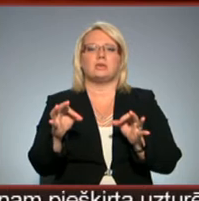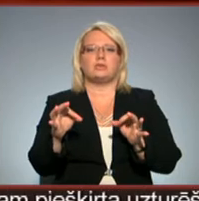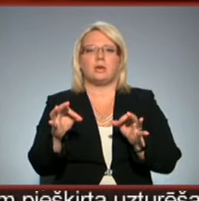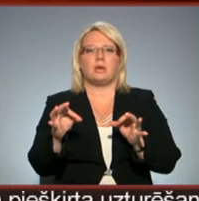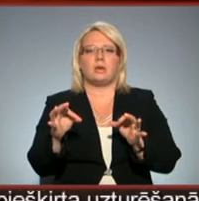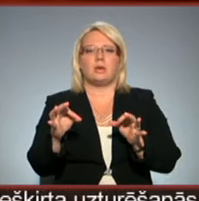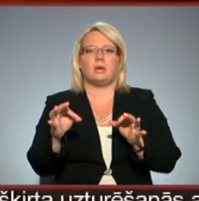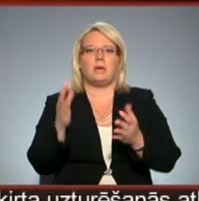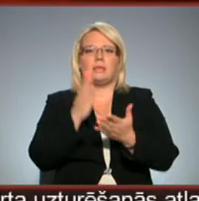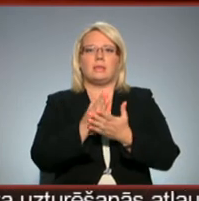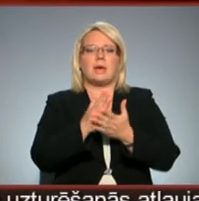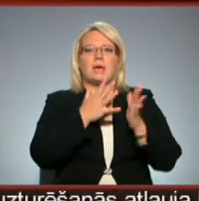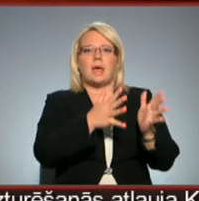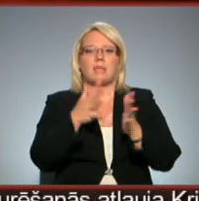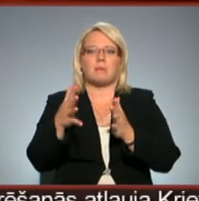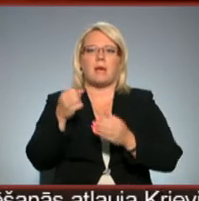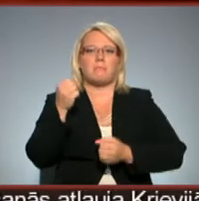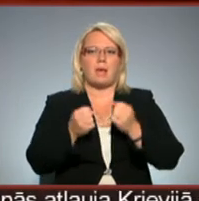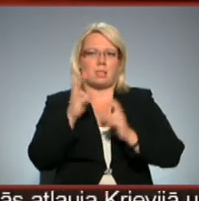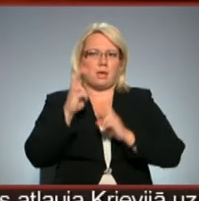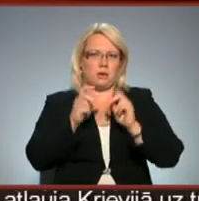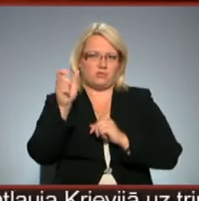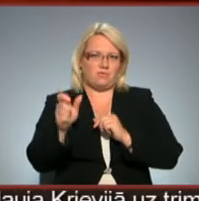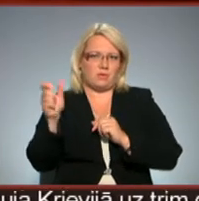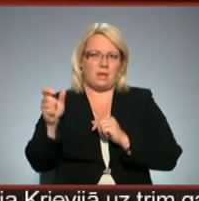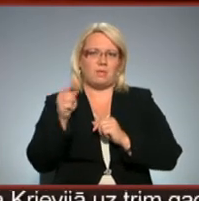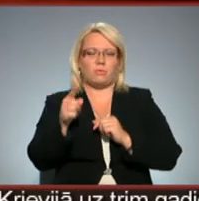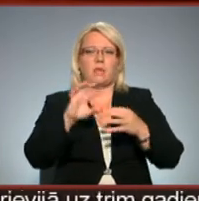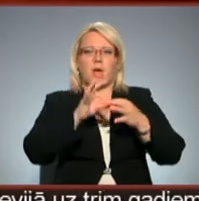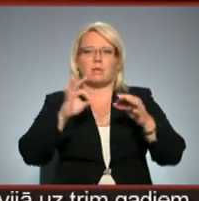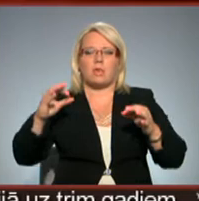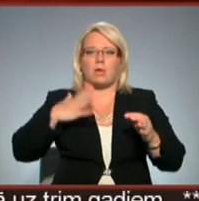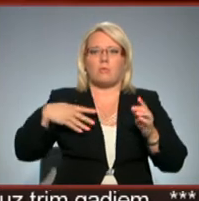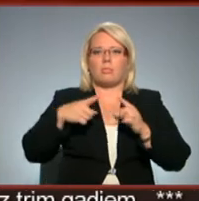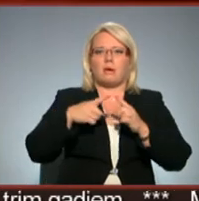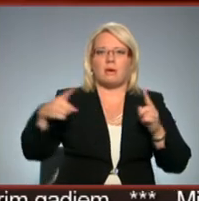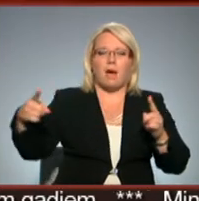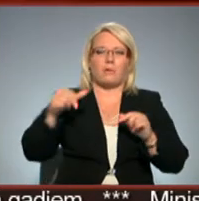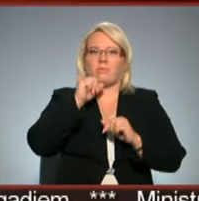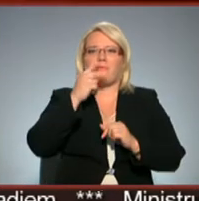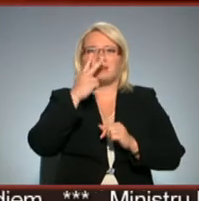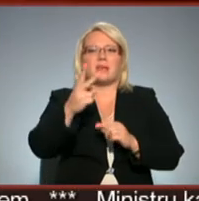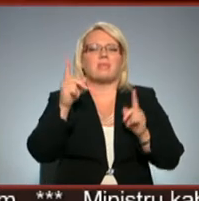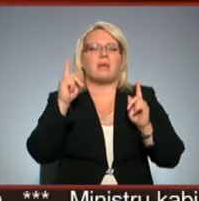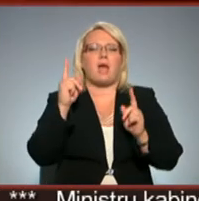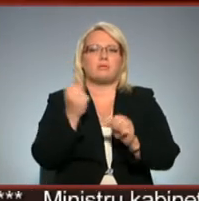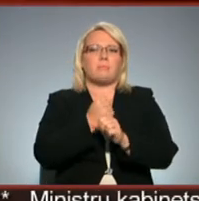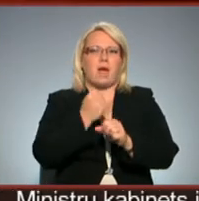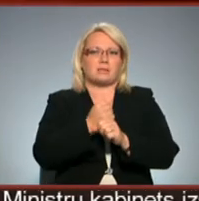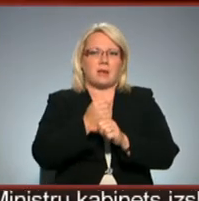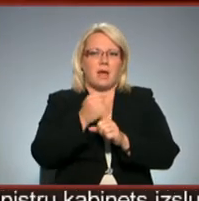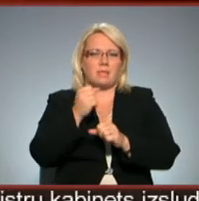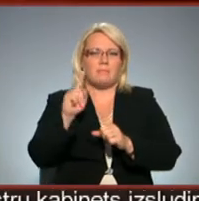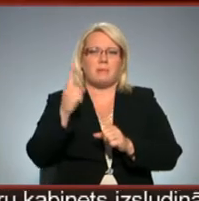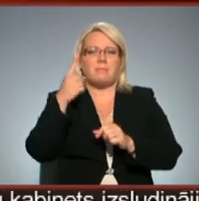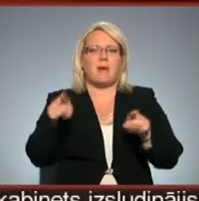tieši tiek ietekmēti piena ražotāji. Tur taču tā ķēde ļoti gara, tur nevar skatīt tikai uz pārstrādātājiem, bet tas